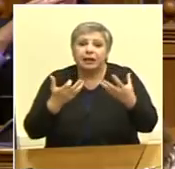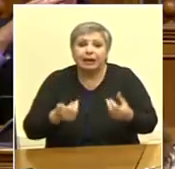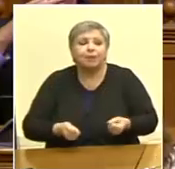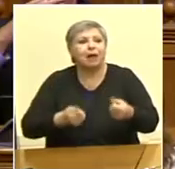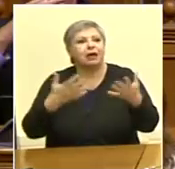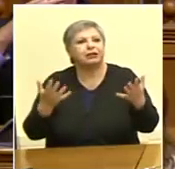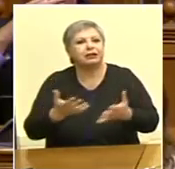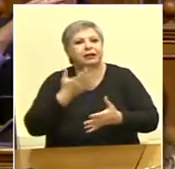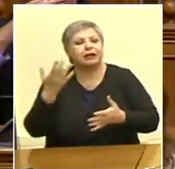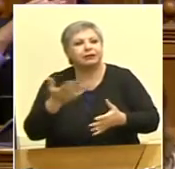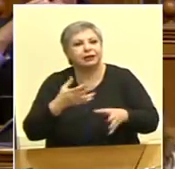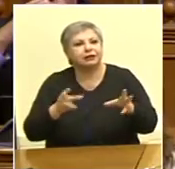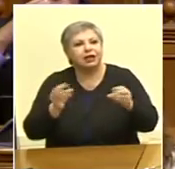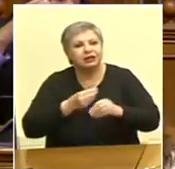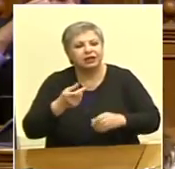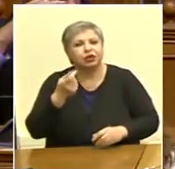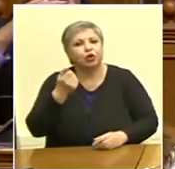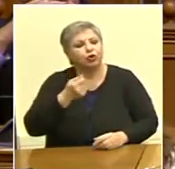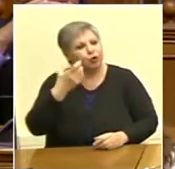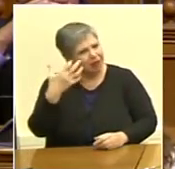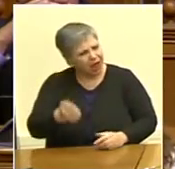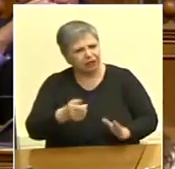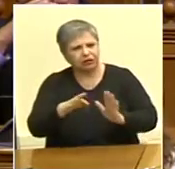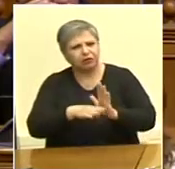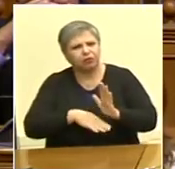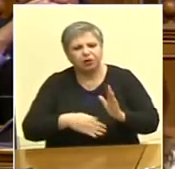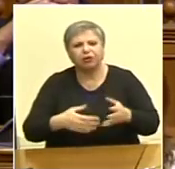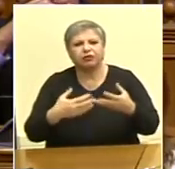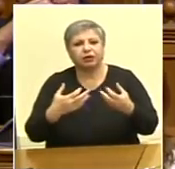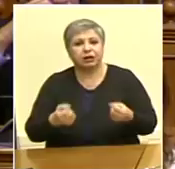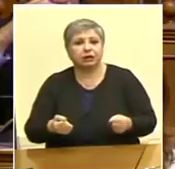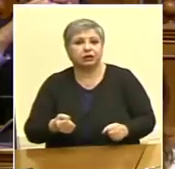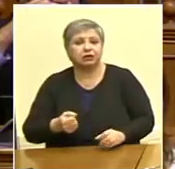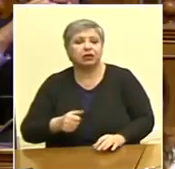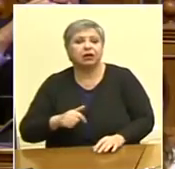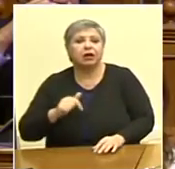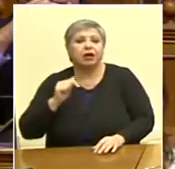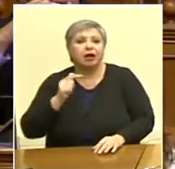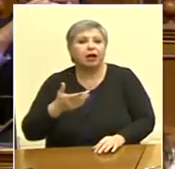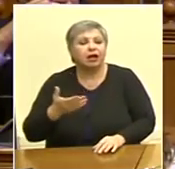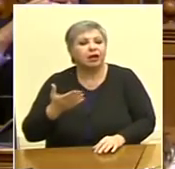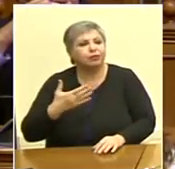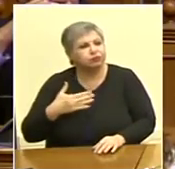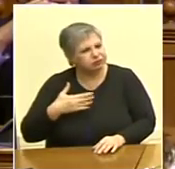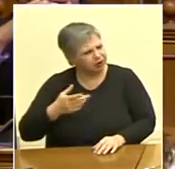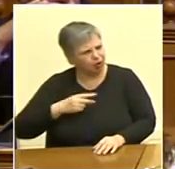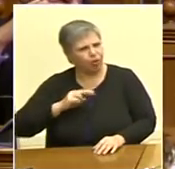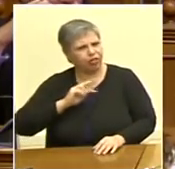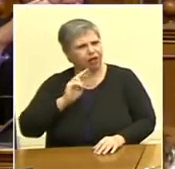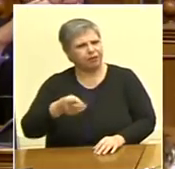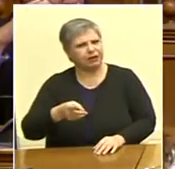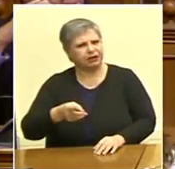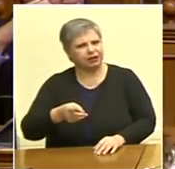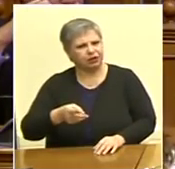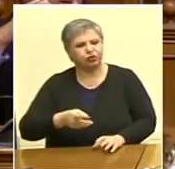οικονομία. Βέβαια, αν έχετε πει κάτι ουσιαστικό που χρήζει απάντησης και θα απαντήσω, δεν αφορά